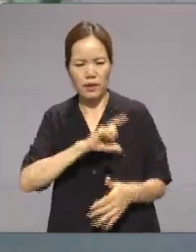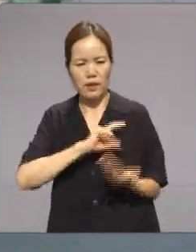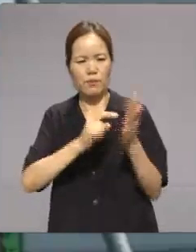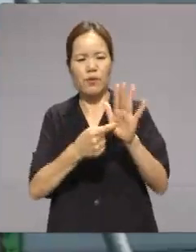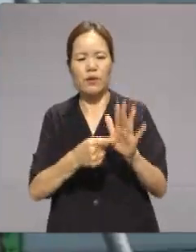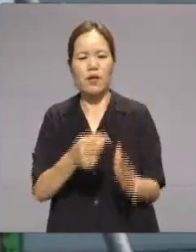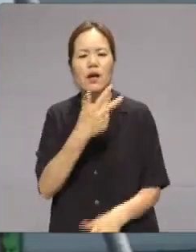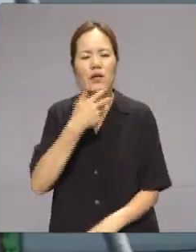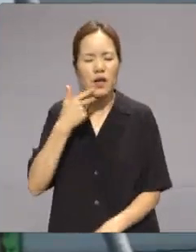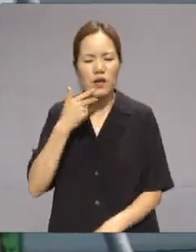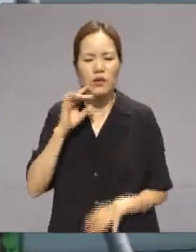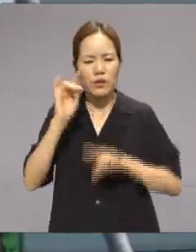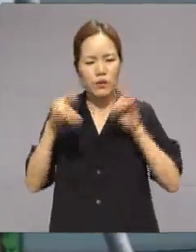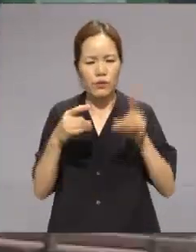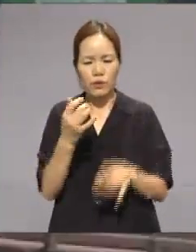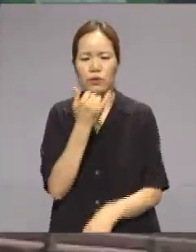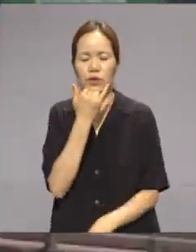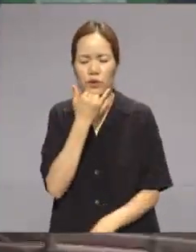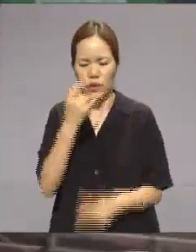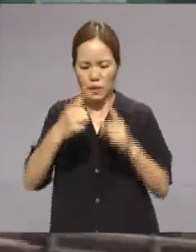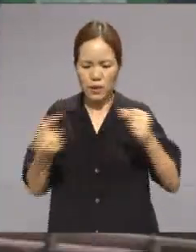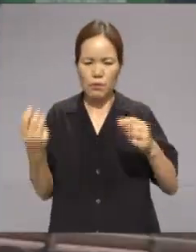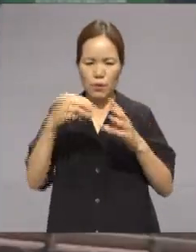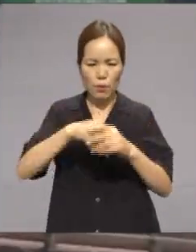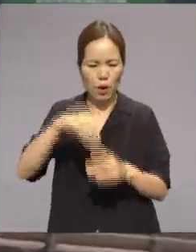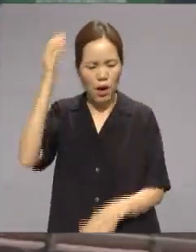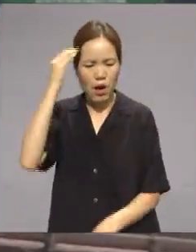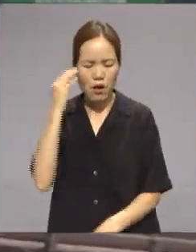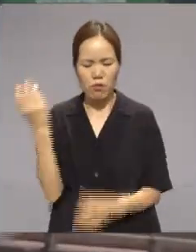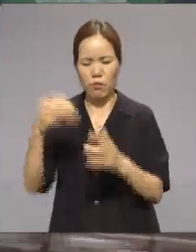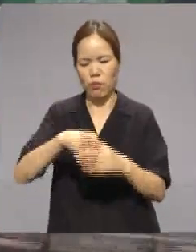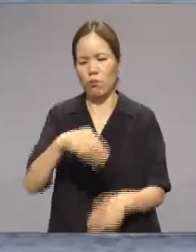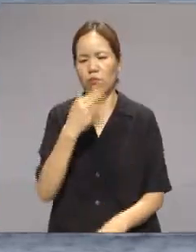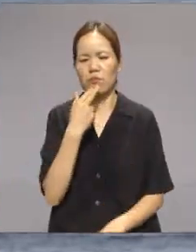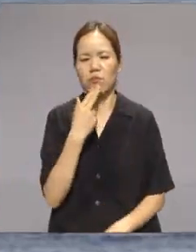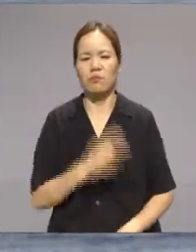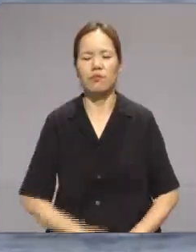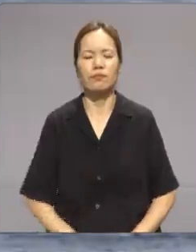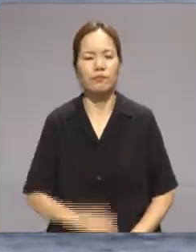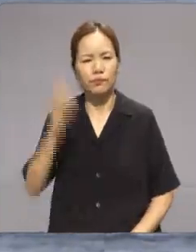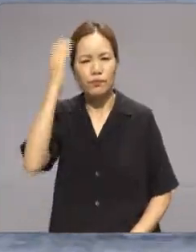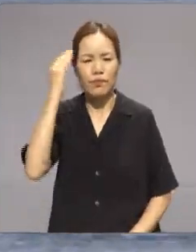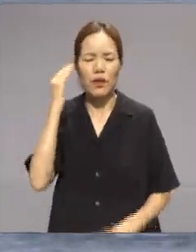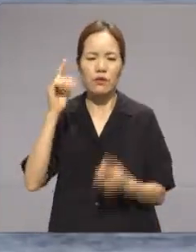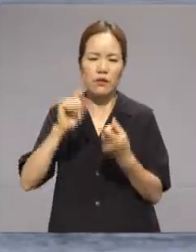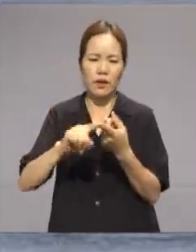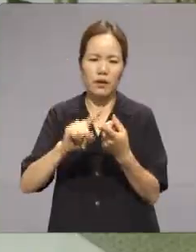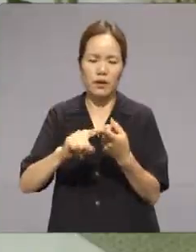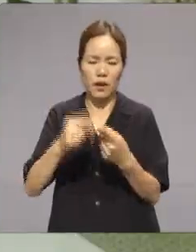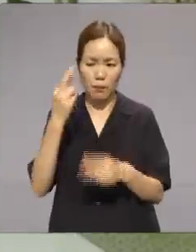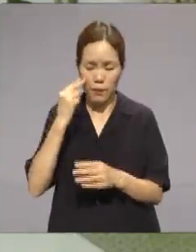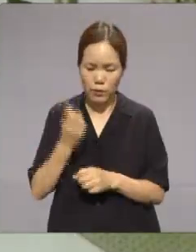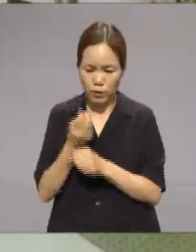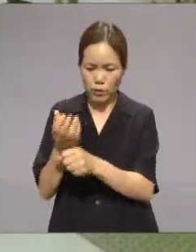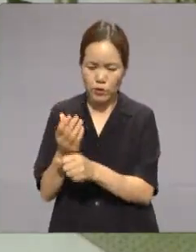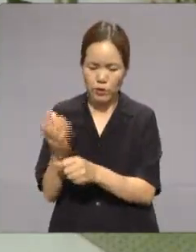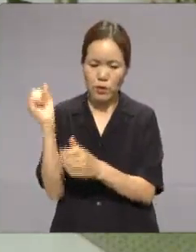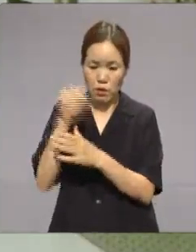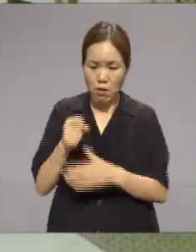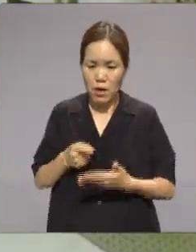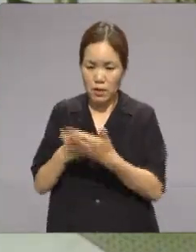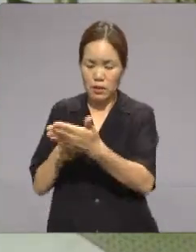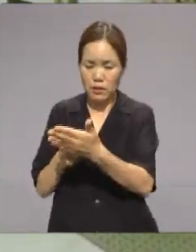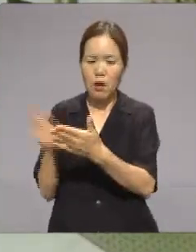호주 독일 프랑스 일본 등이 포함됐는데 한국은 들어가지 않았습니다 한국에 대해 미국의 수출 허가를 신청하면